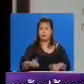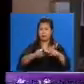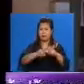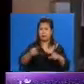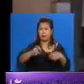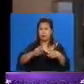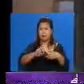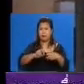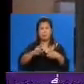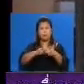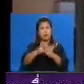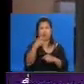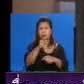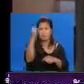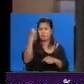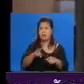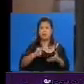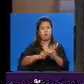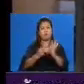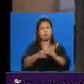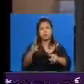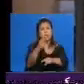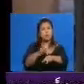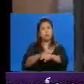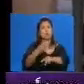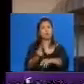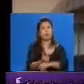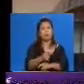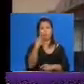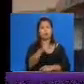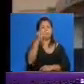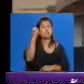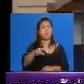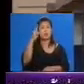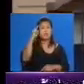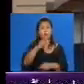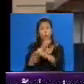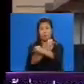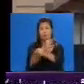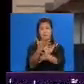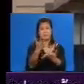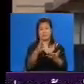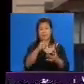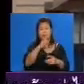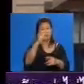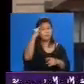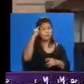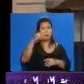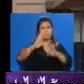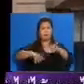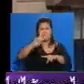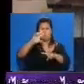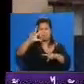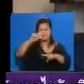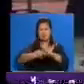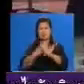คืสำหารที่เราสอบมาได้ก็คือตรนี้จะใช้เวลาเทาไห่คือ polling่ไมมการพวกค้มเลยประมาณกัว่าar 2-3